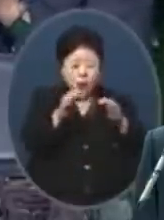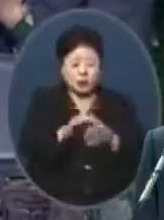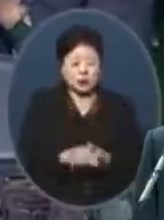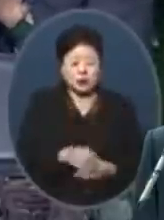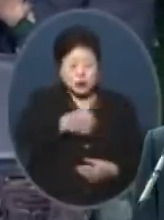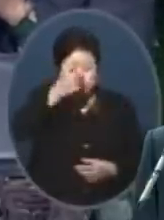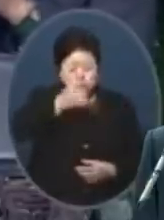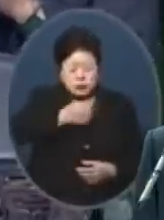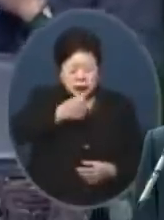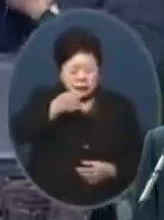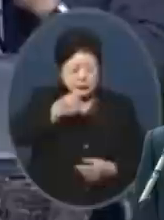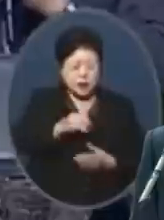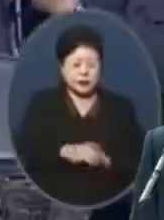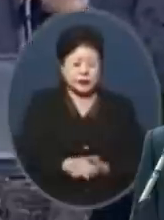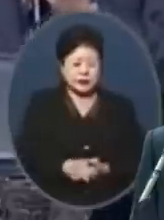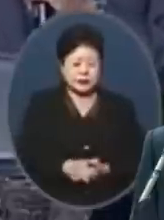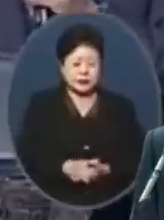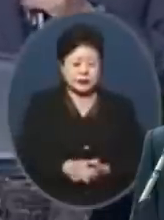꿈을 꾸면